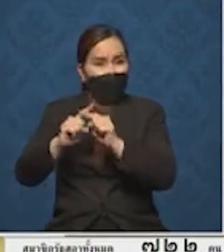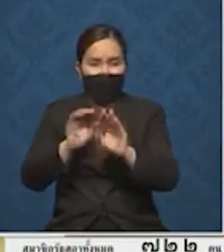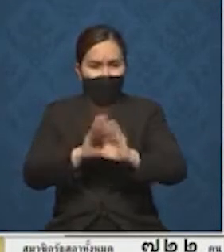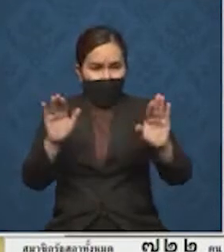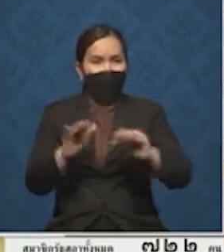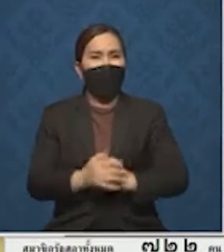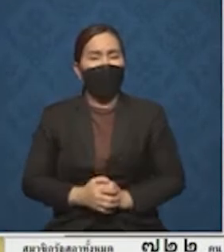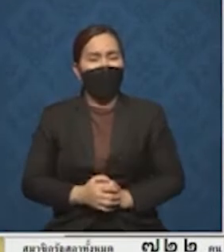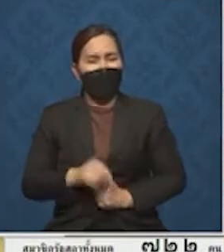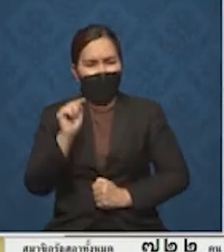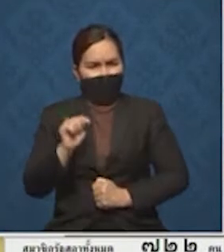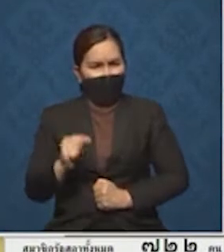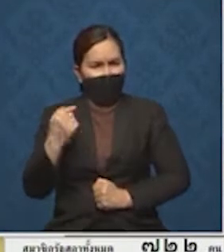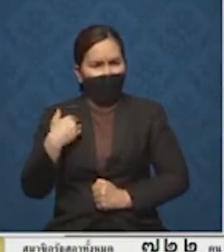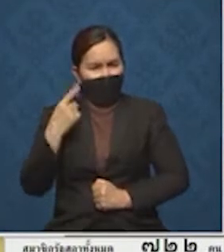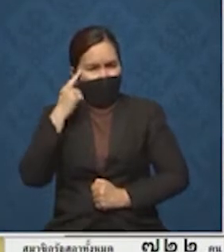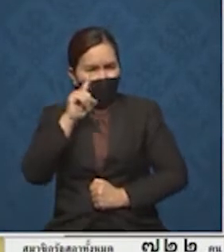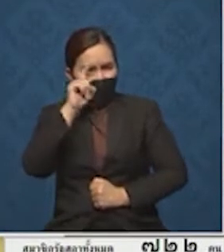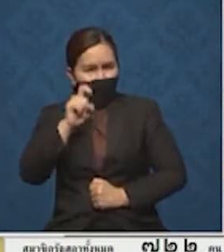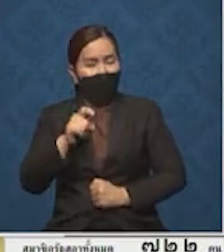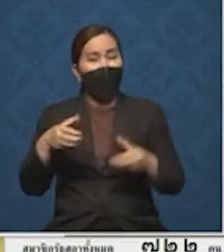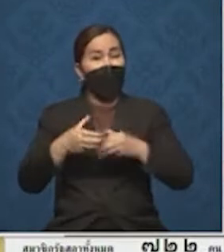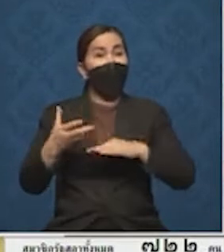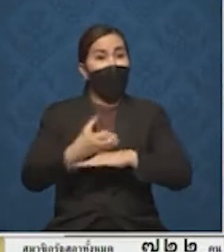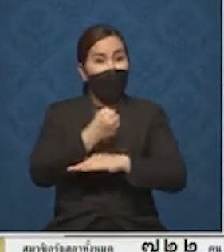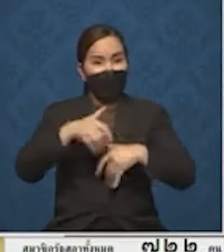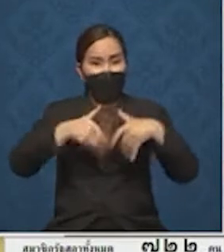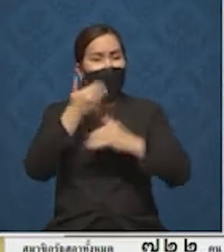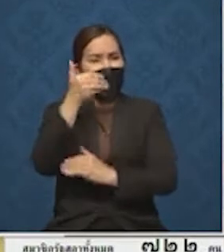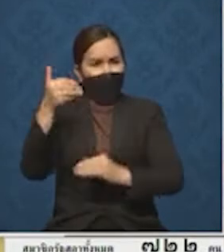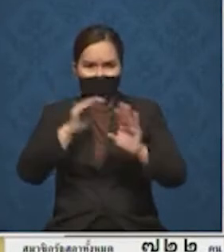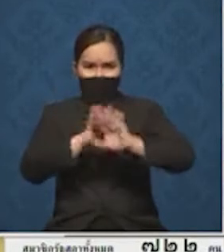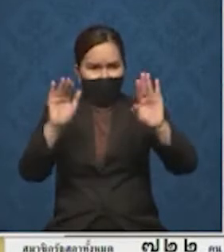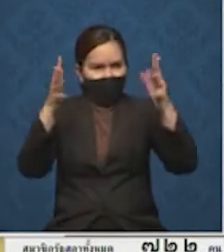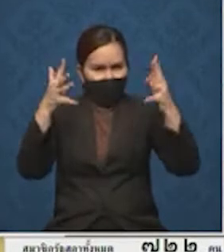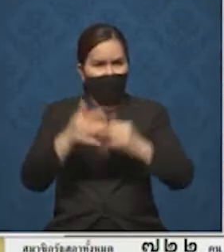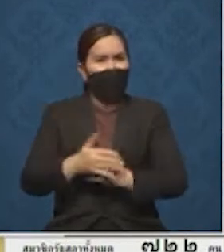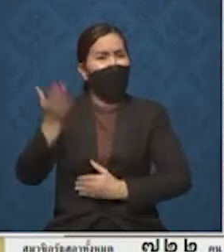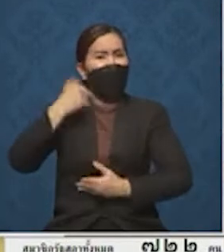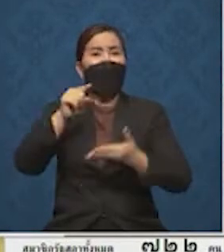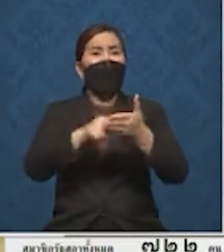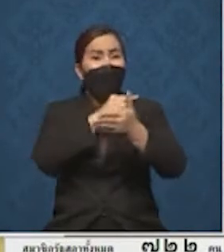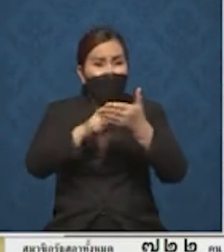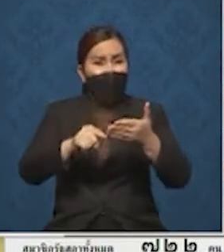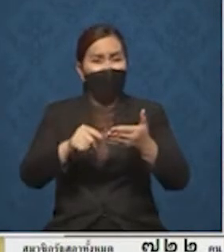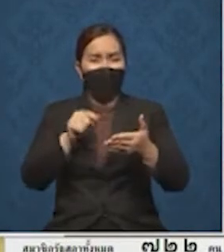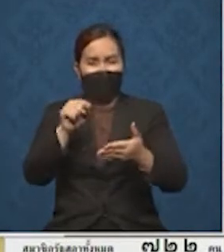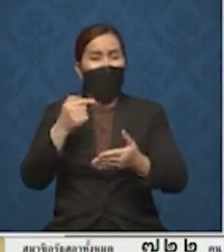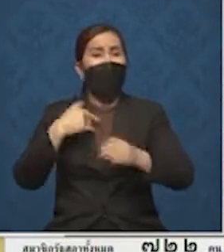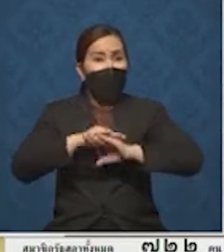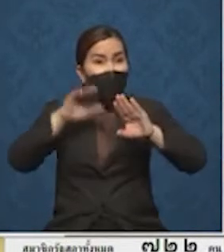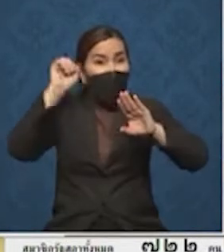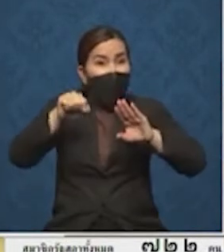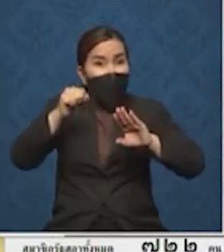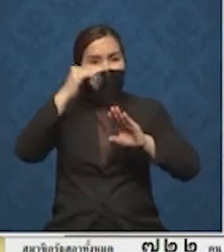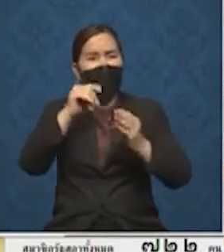ท่ประทานครั พักประชาชาติไมได้ยกเลิกการเลือกตงครั้ทแล้วท่านกถูกยกเลิกเพรท่เขีย